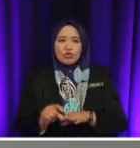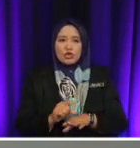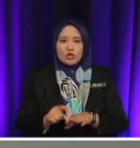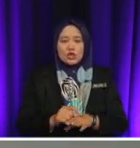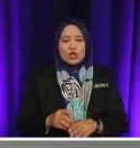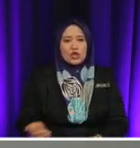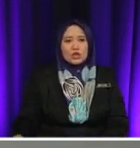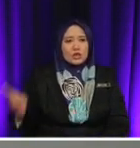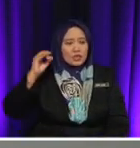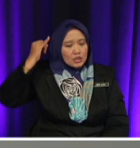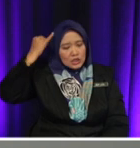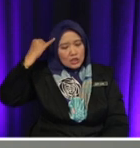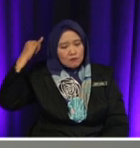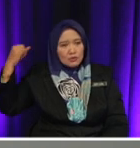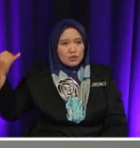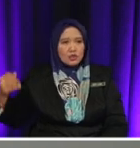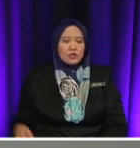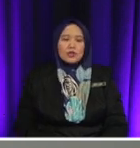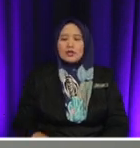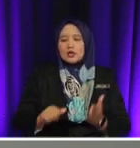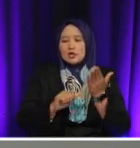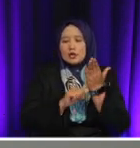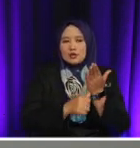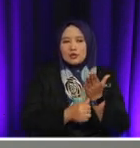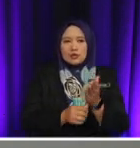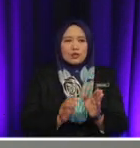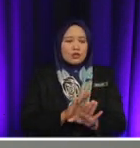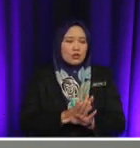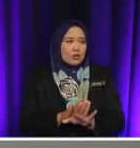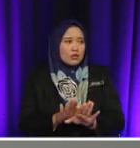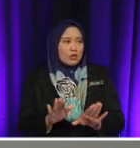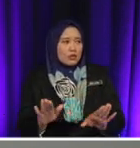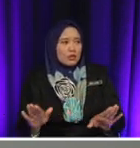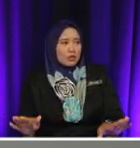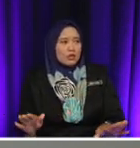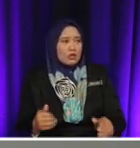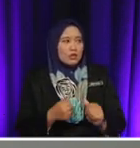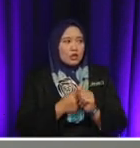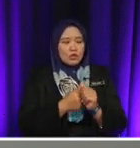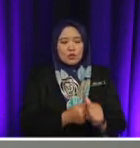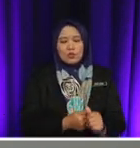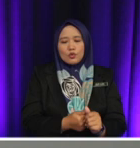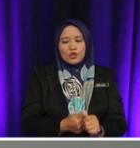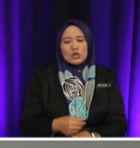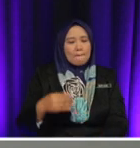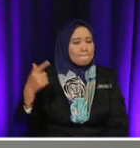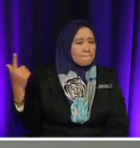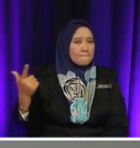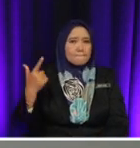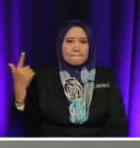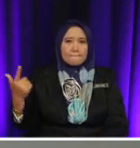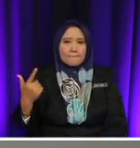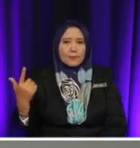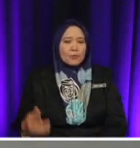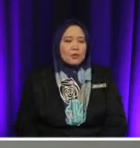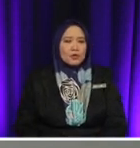imaginasi secara asli serta berfikir tidak mengikut kelaziman so Maksudnya kita pakai Panggil sebagai fikir di luar